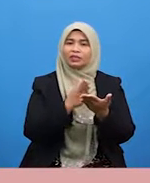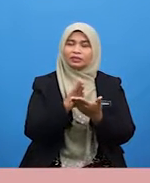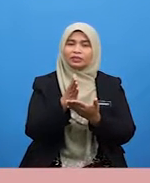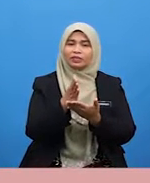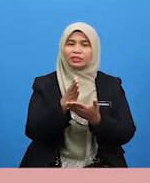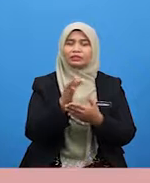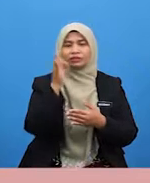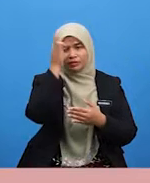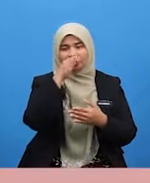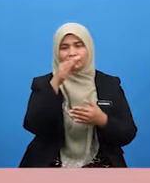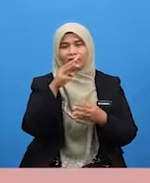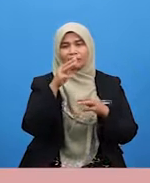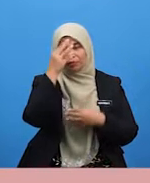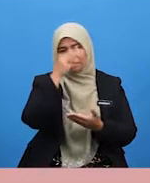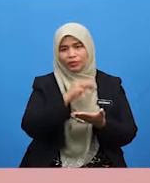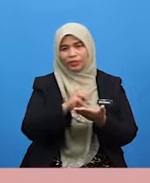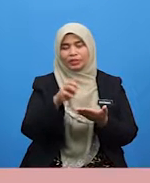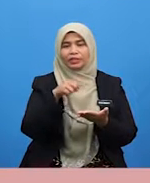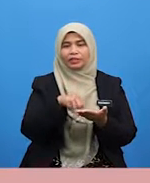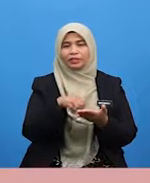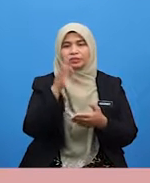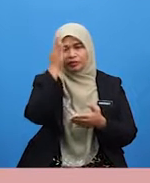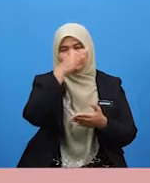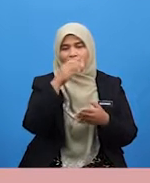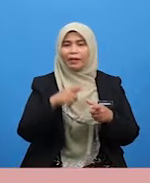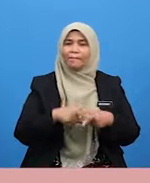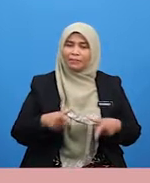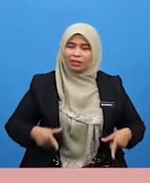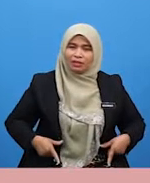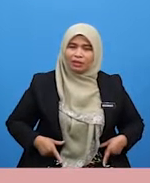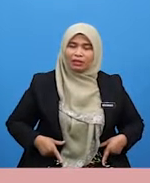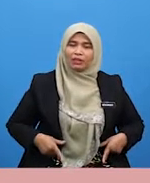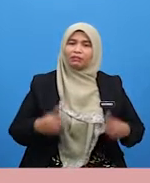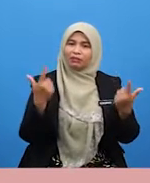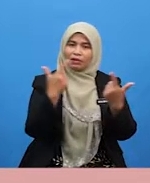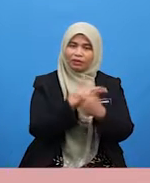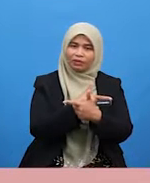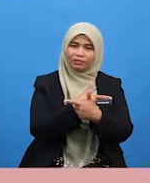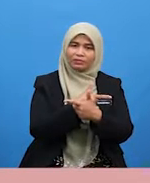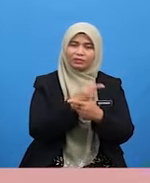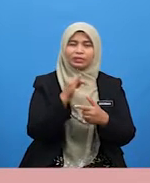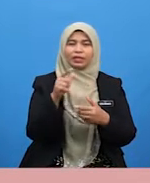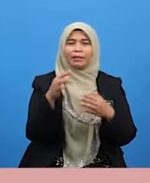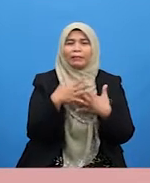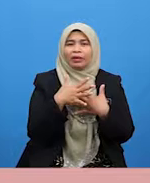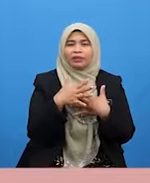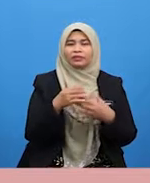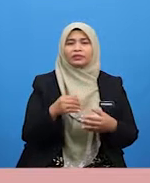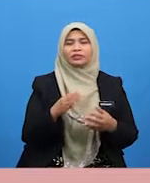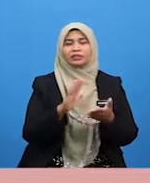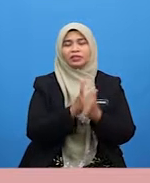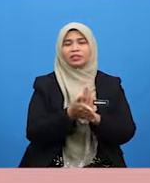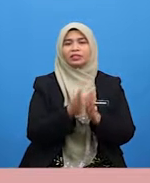mulia ini. Sifat berani, lawannya ialah pengecut. Ustazah yakin semua murid-murid